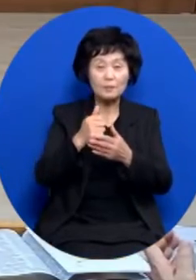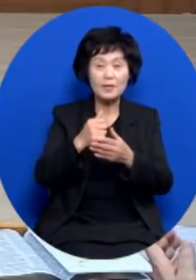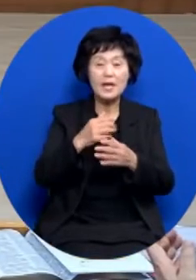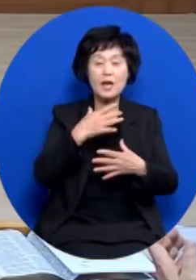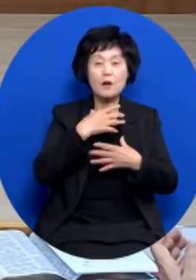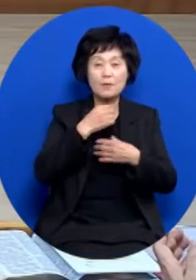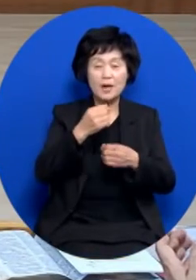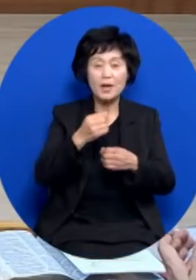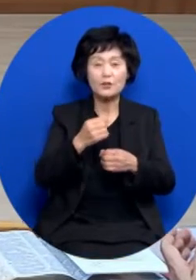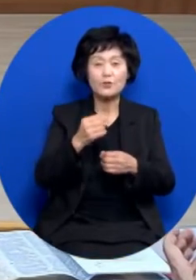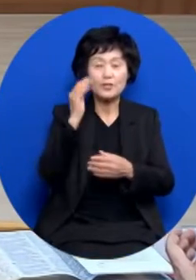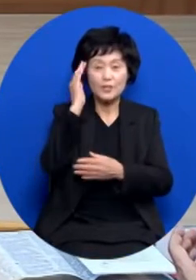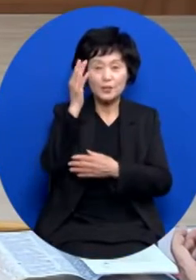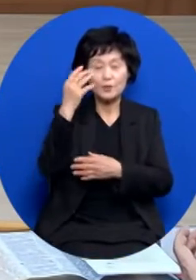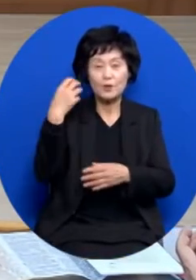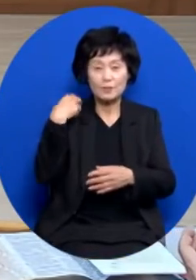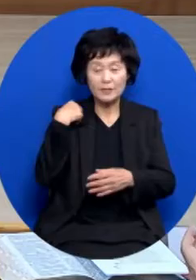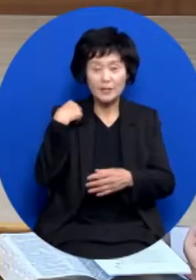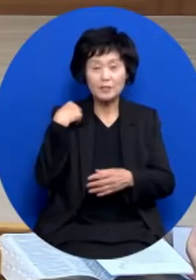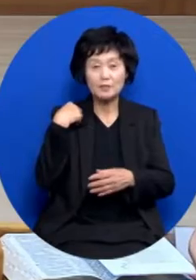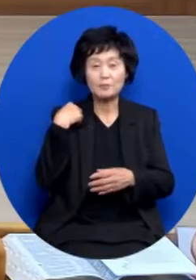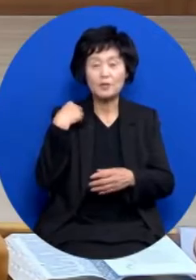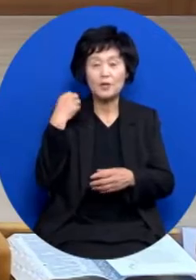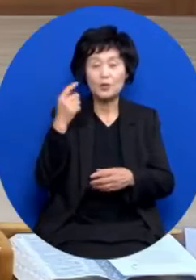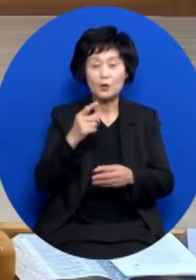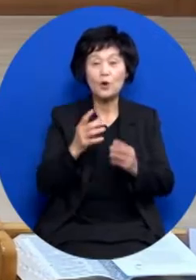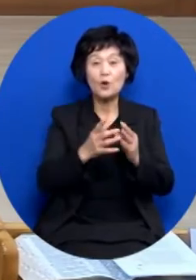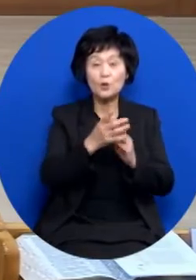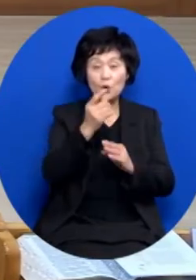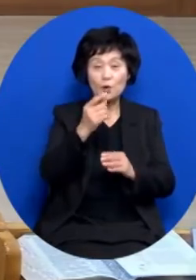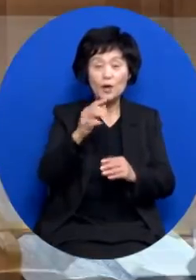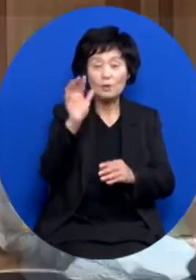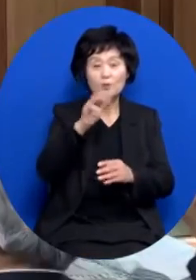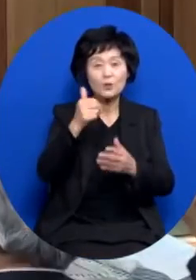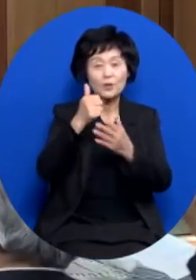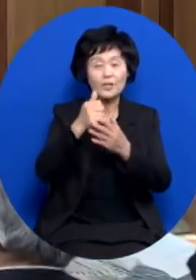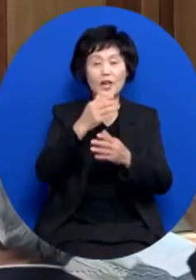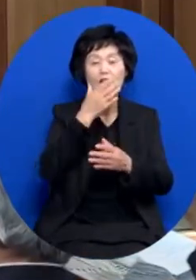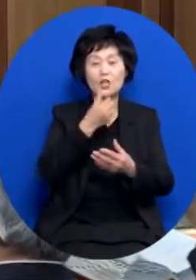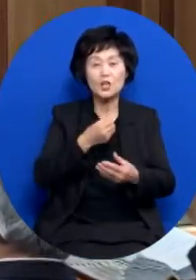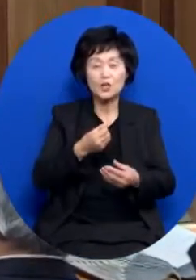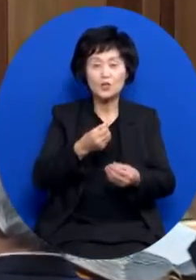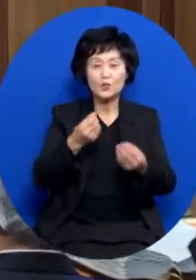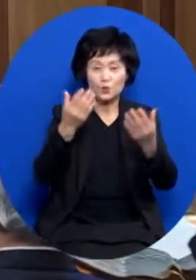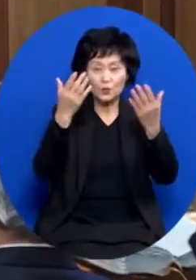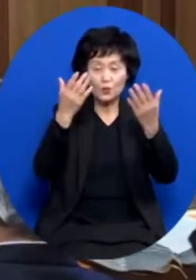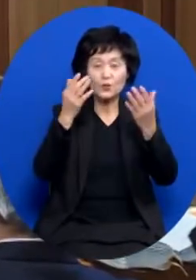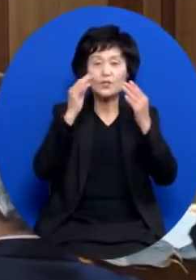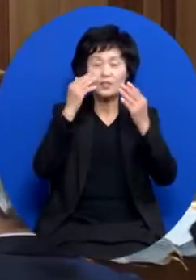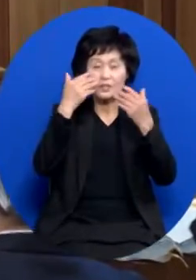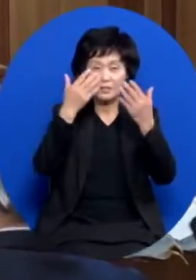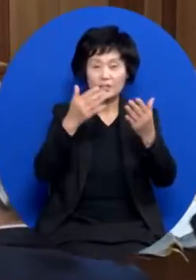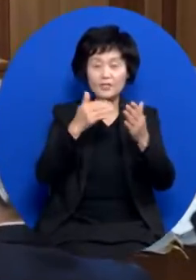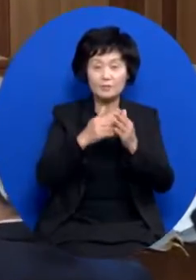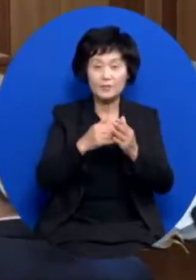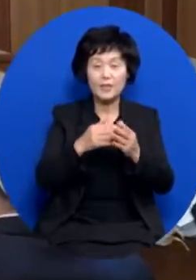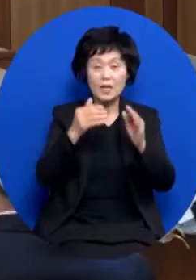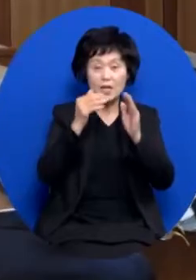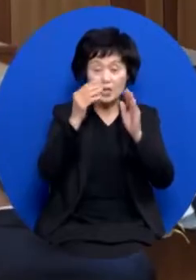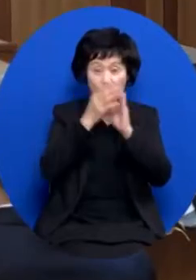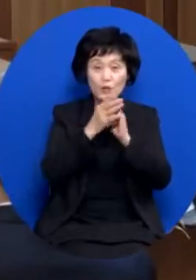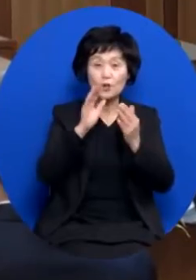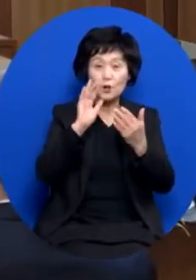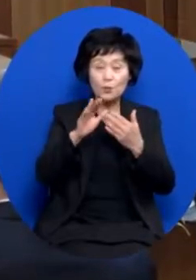비전이란 제목으로 설교했으며 예장통합 이순창 총회장이 축도했습니다 기도회를 마친 뒤 남북평화통일